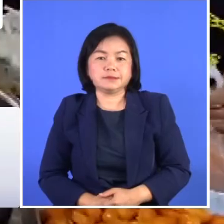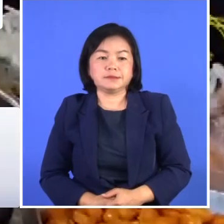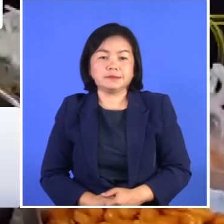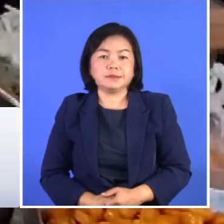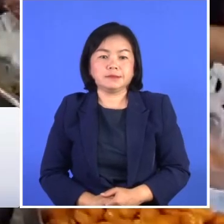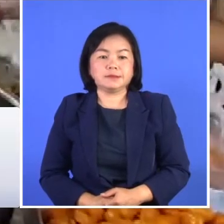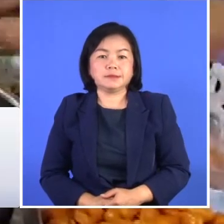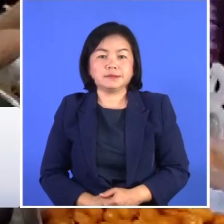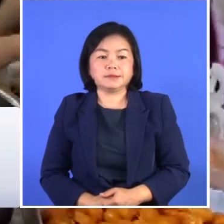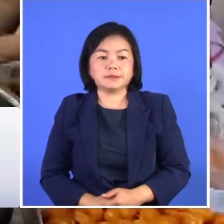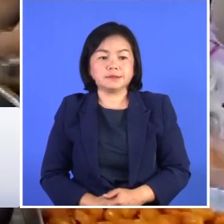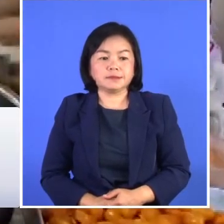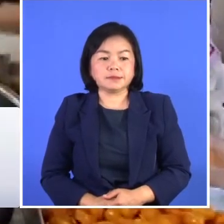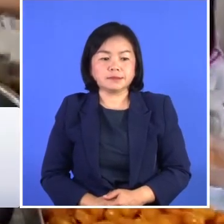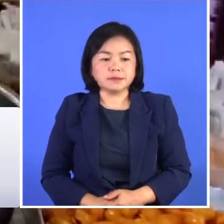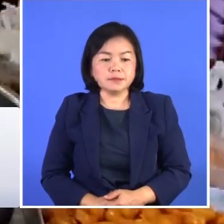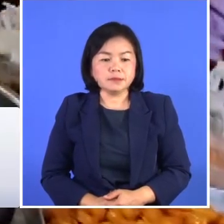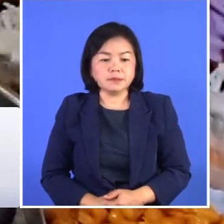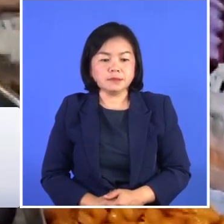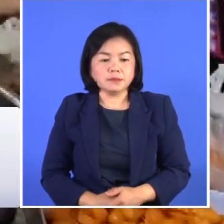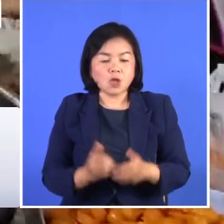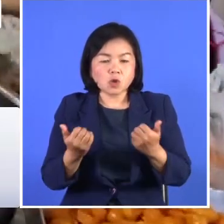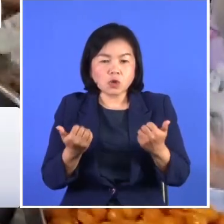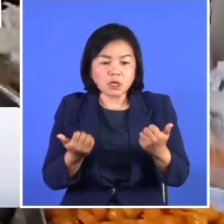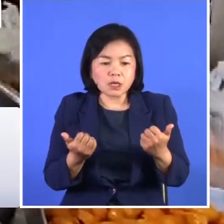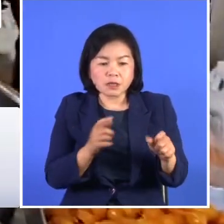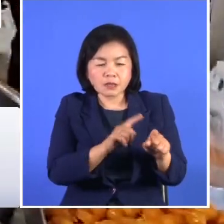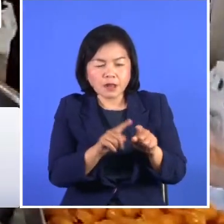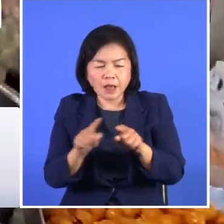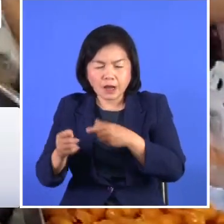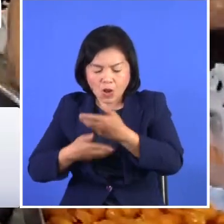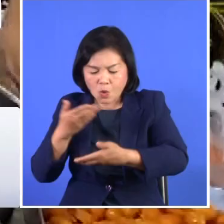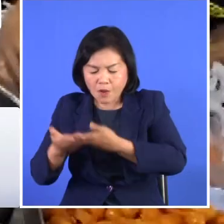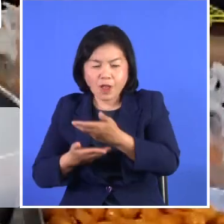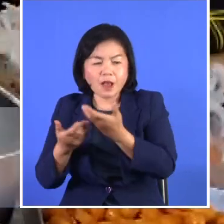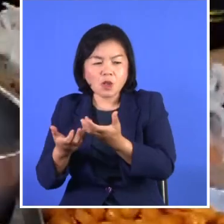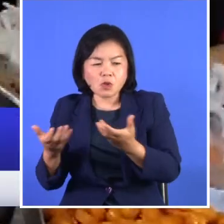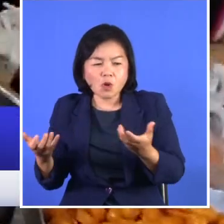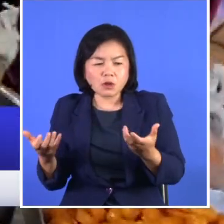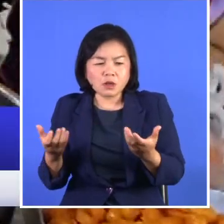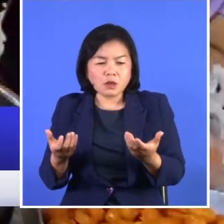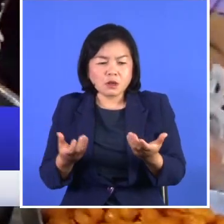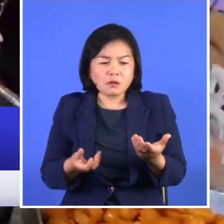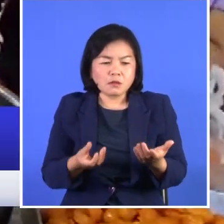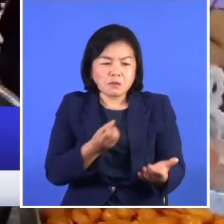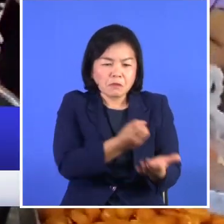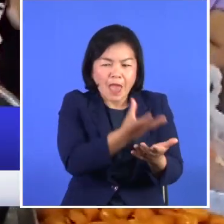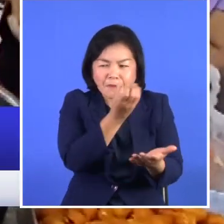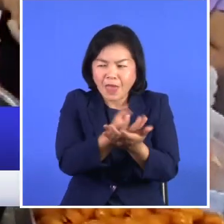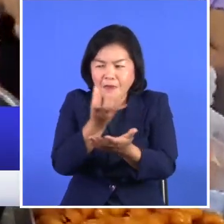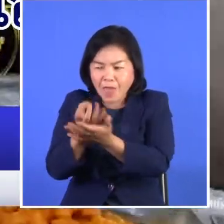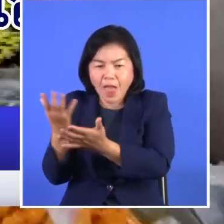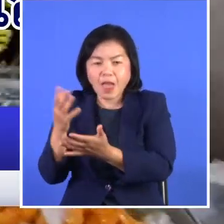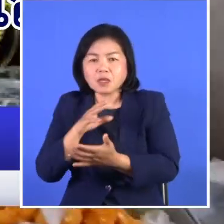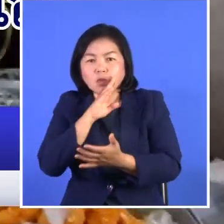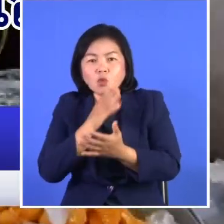จริงๆมันผลกระทบพี่แต่ว่าเราก็ยังพอขายกันได้เพราะมันเราจะขึ้นราคามากตรงนี้มันก็ผู้บริโภคก็ ไม่